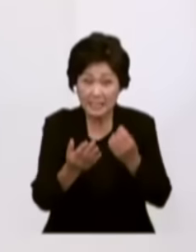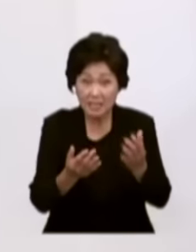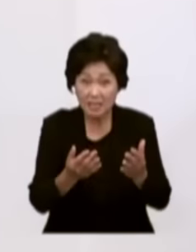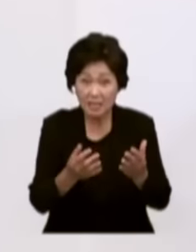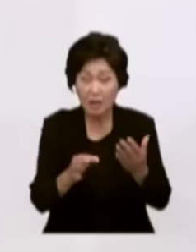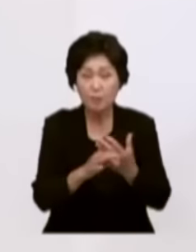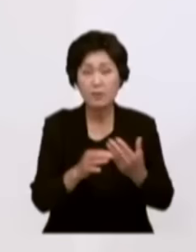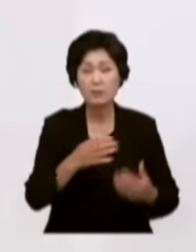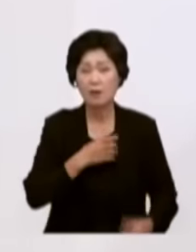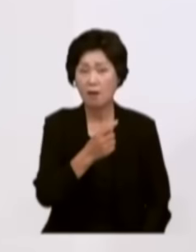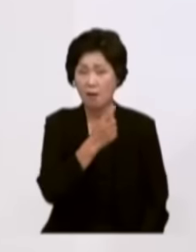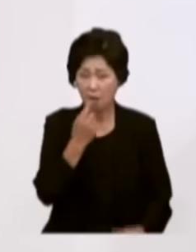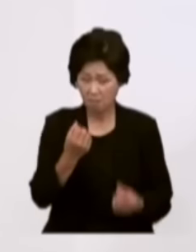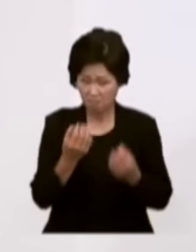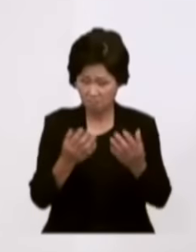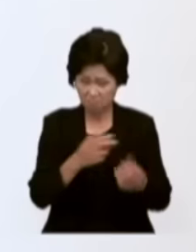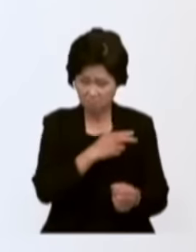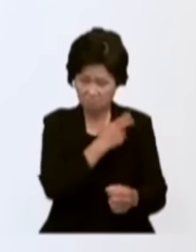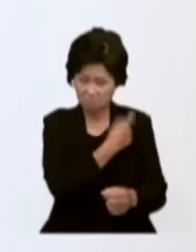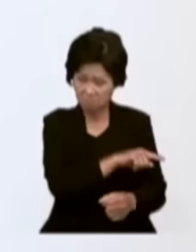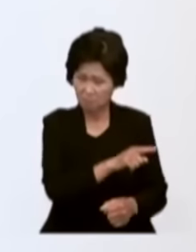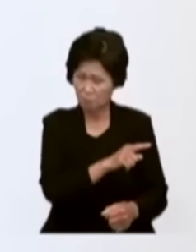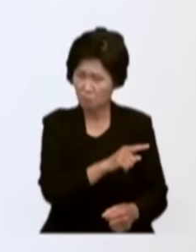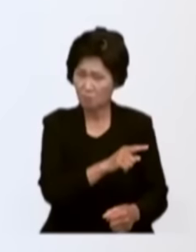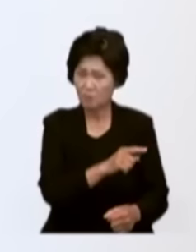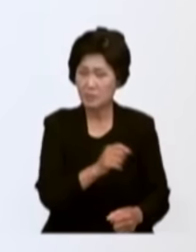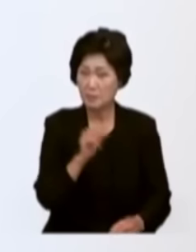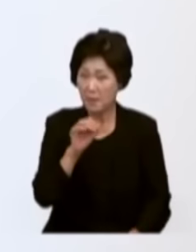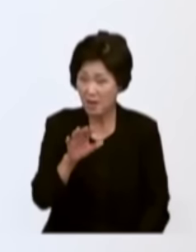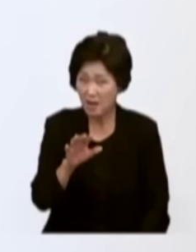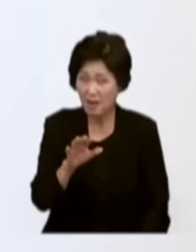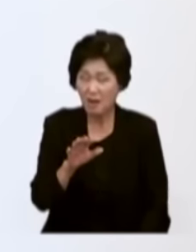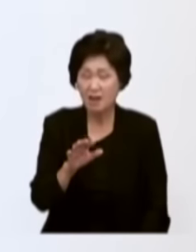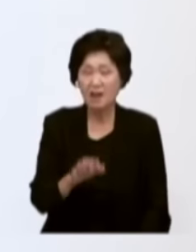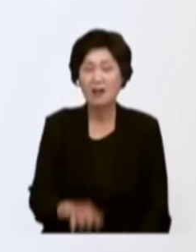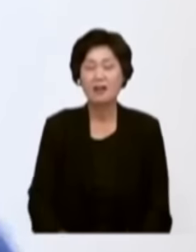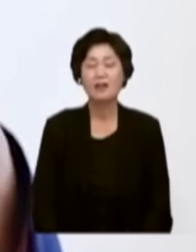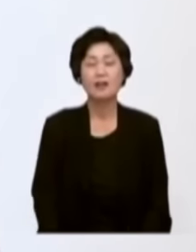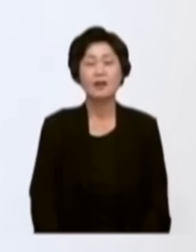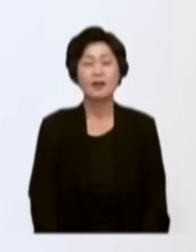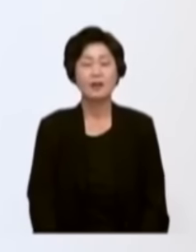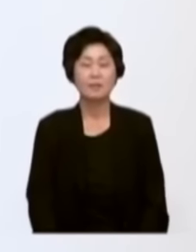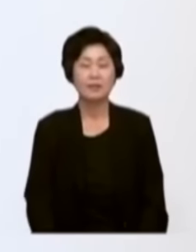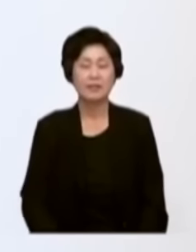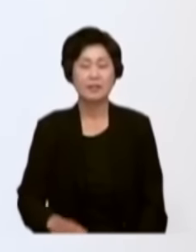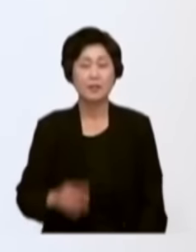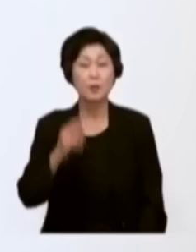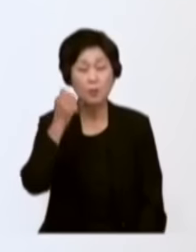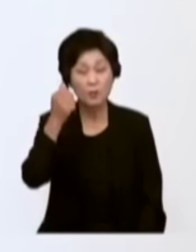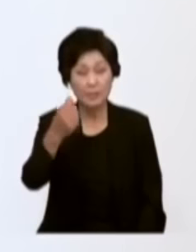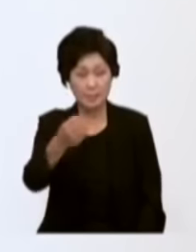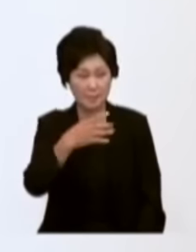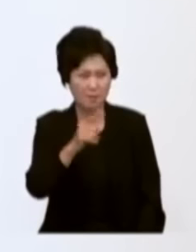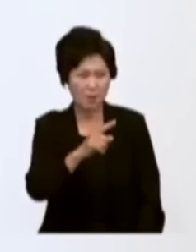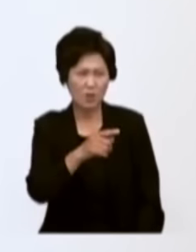내가 간증할 자격이 안 된다. 영구야 너가 찬양만 해도 아 근데 네가 하나님을 만난